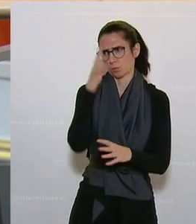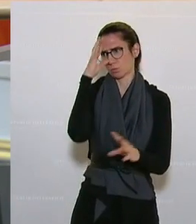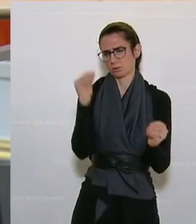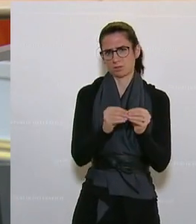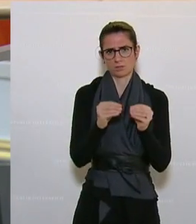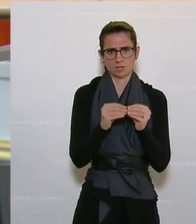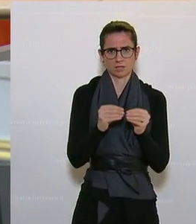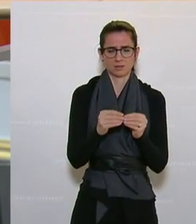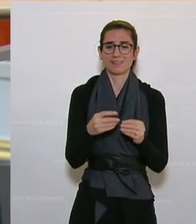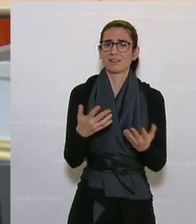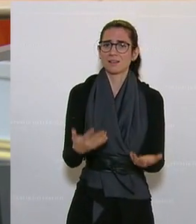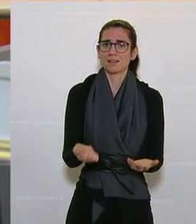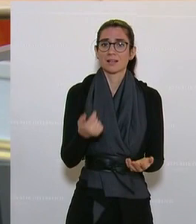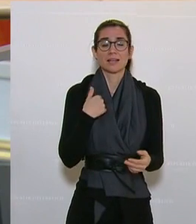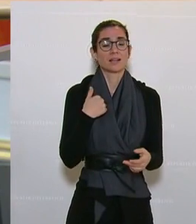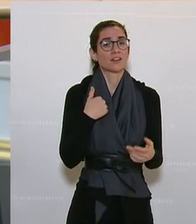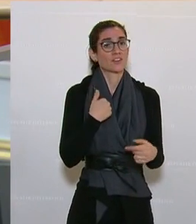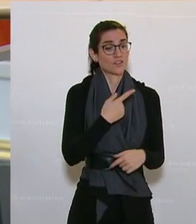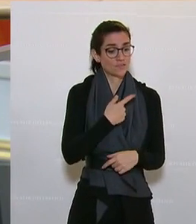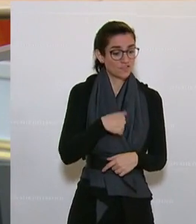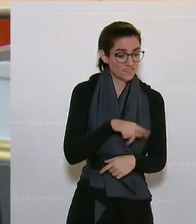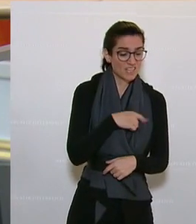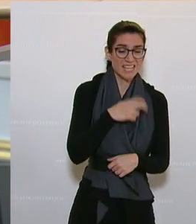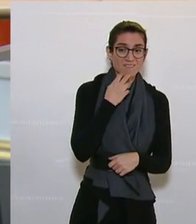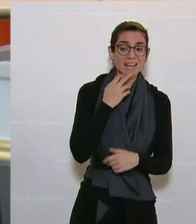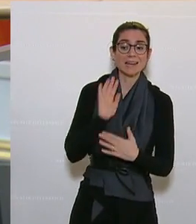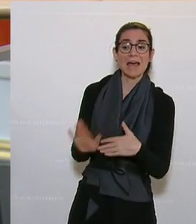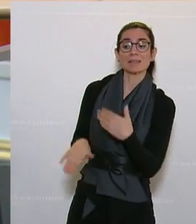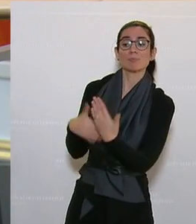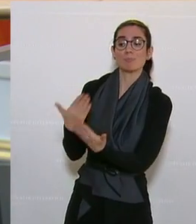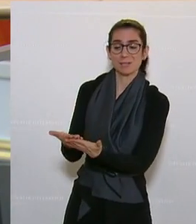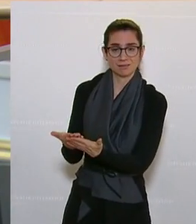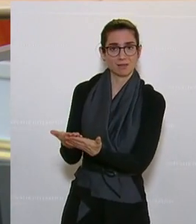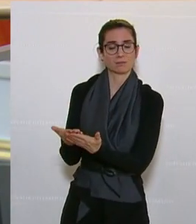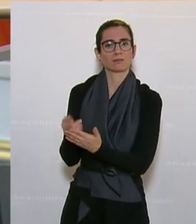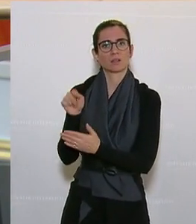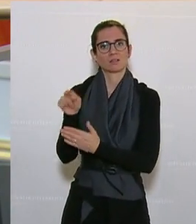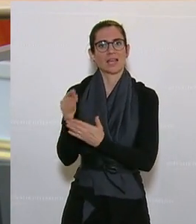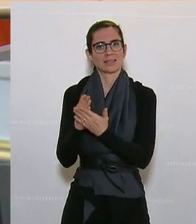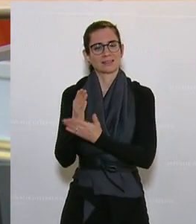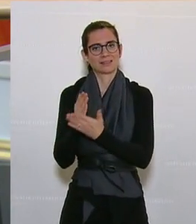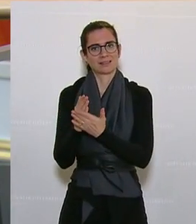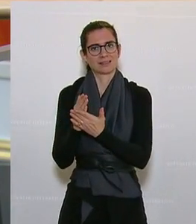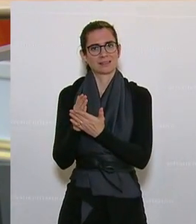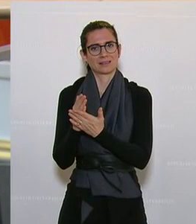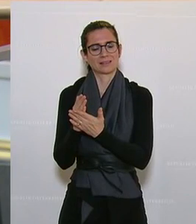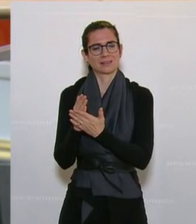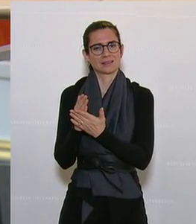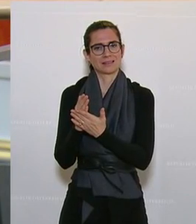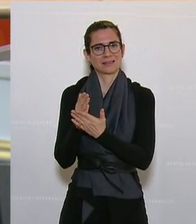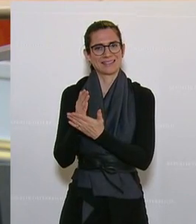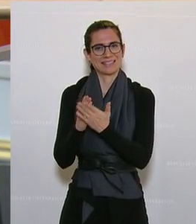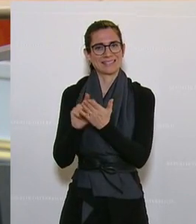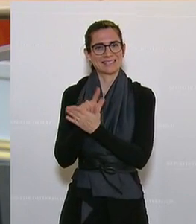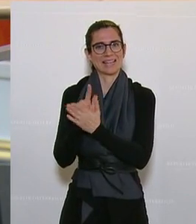natürlich. Richtig allerdings ist, dass wir die Möglichkeit schaffen der Herabsetzung der